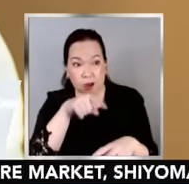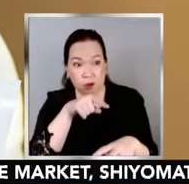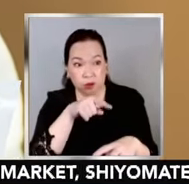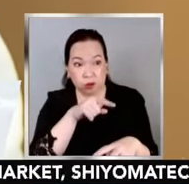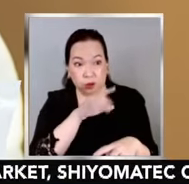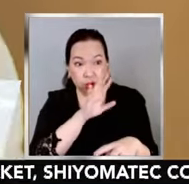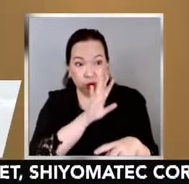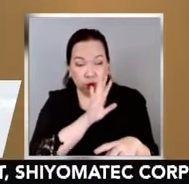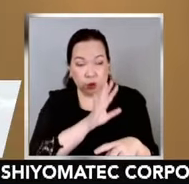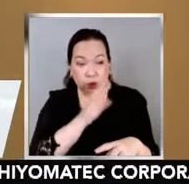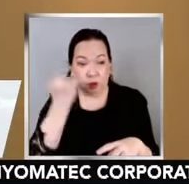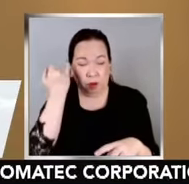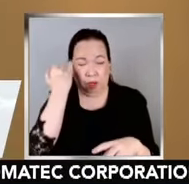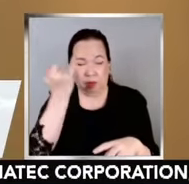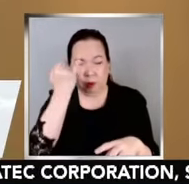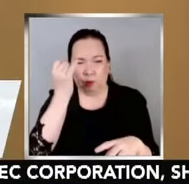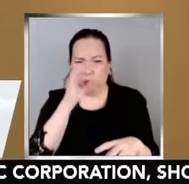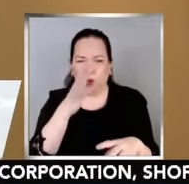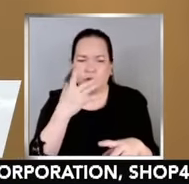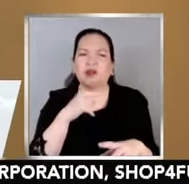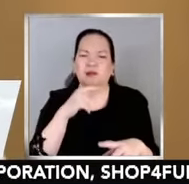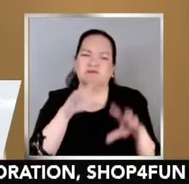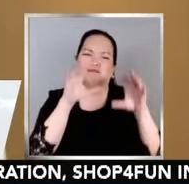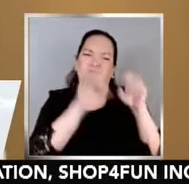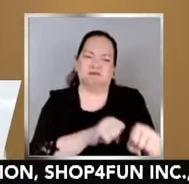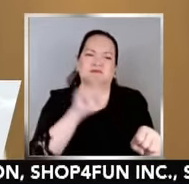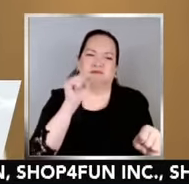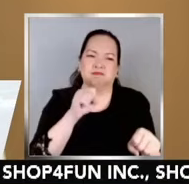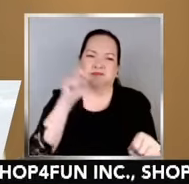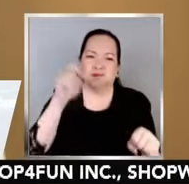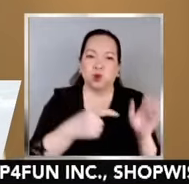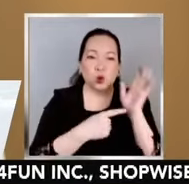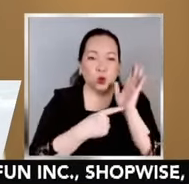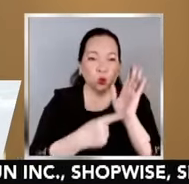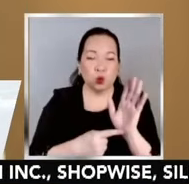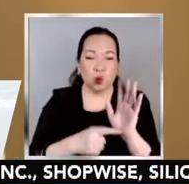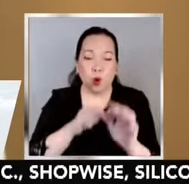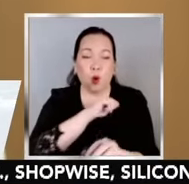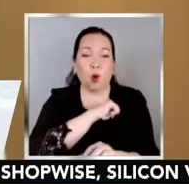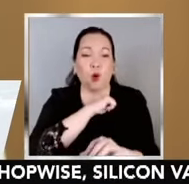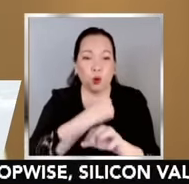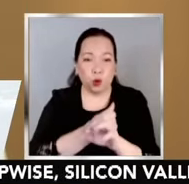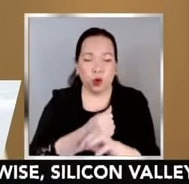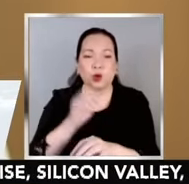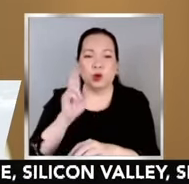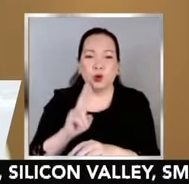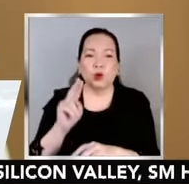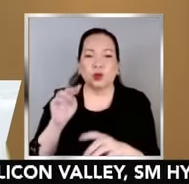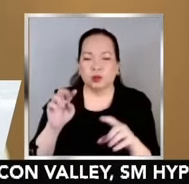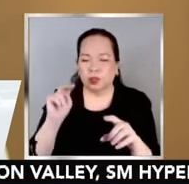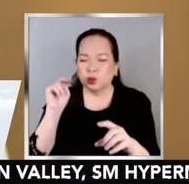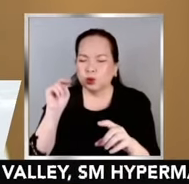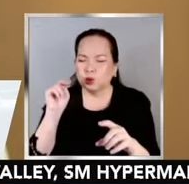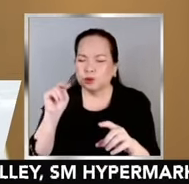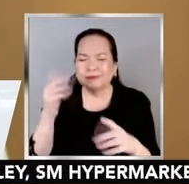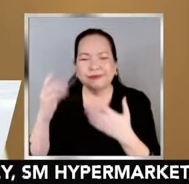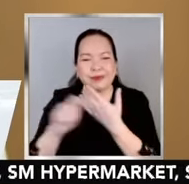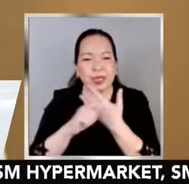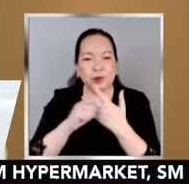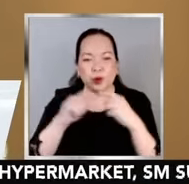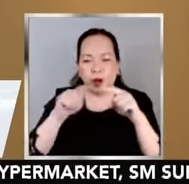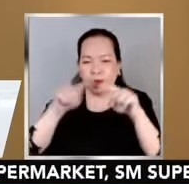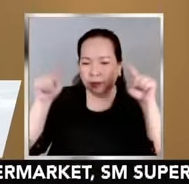law enforcers. Kailangan nyo pong ipakita yung authorization to use improvised plate na binigay po ng